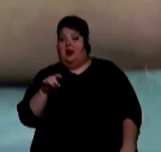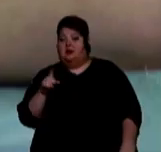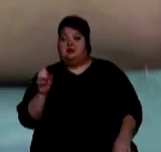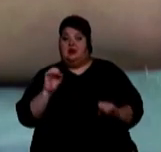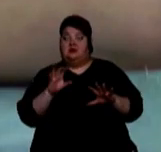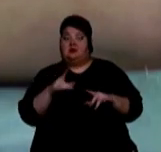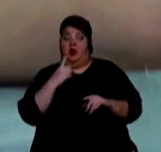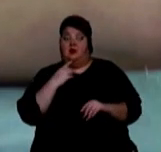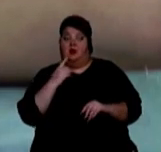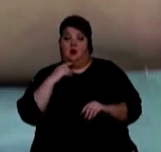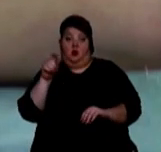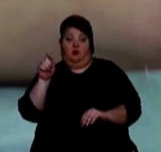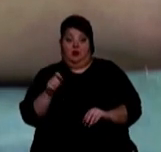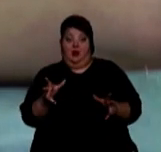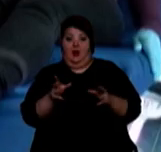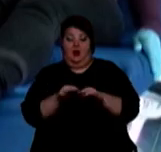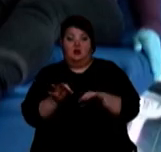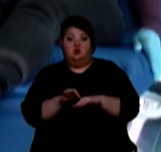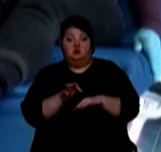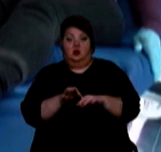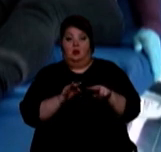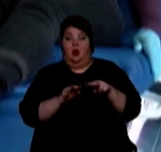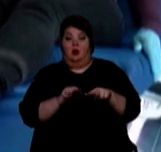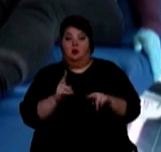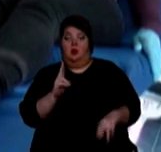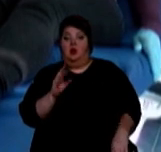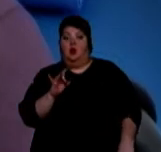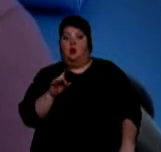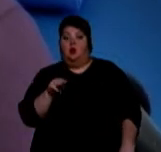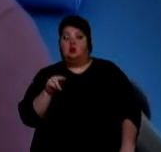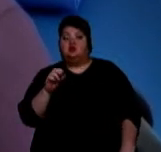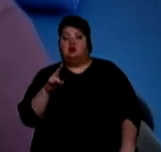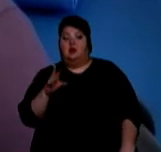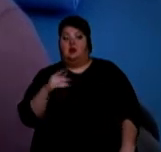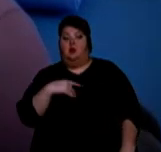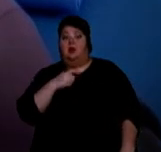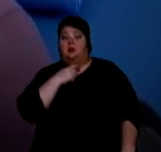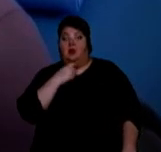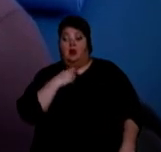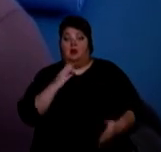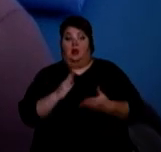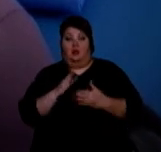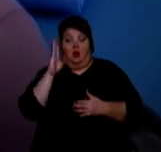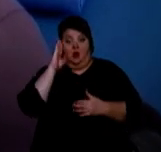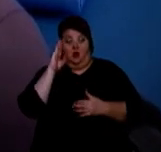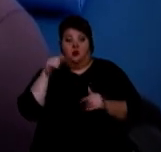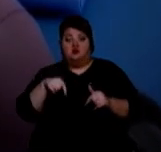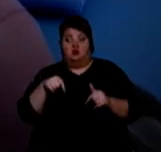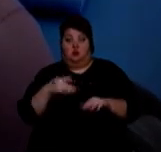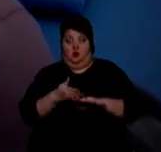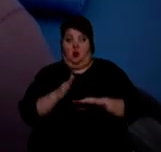із Диканського району разом з чоловіком Людмила Коротченко. З Диканьки є тут хлопчик при реанімації,